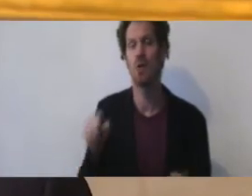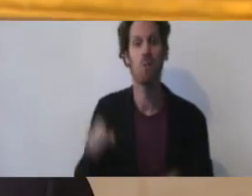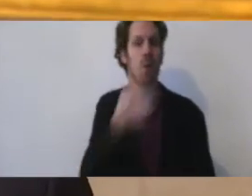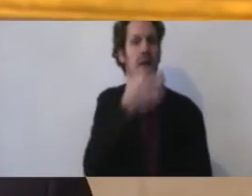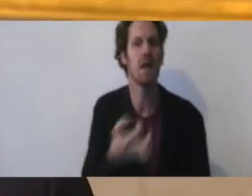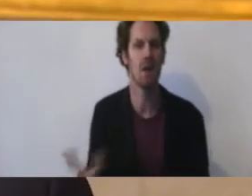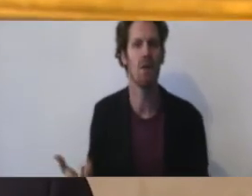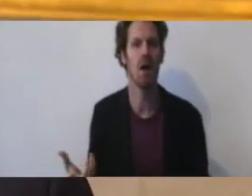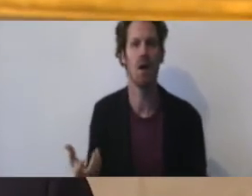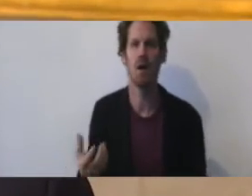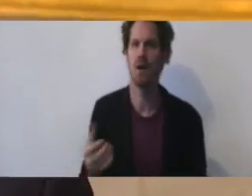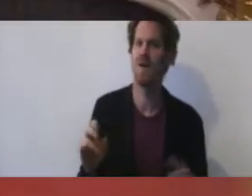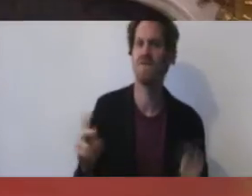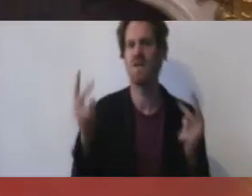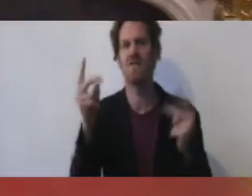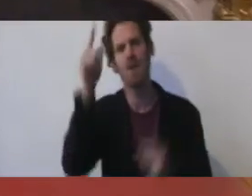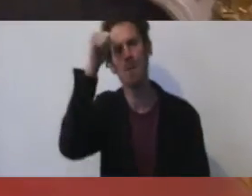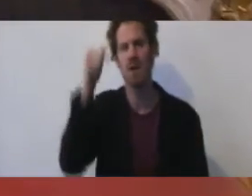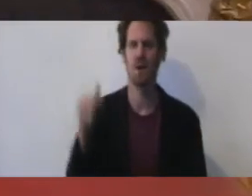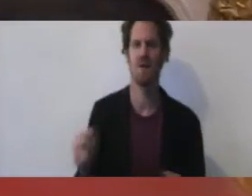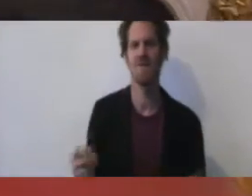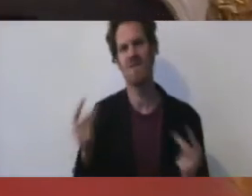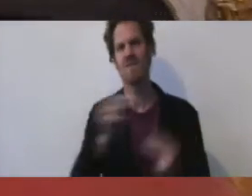république et vive la